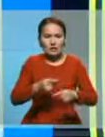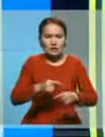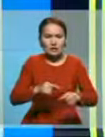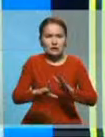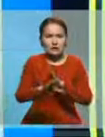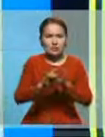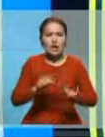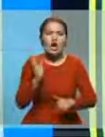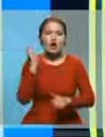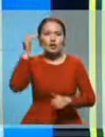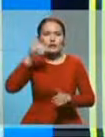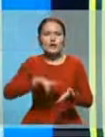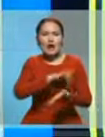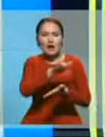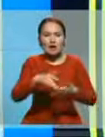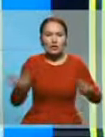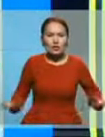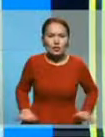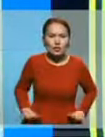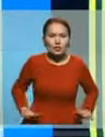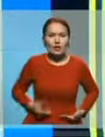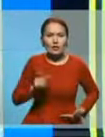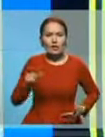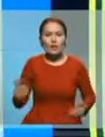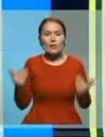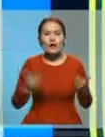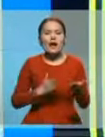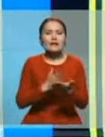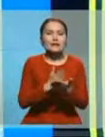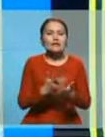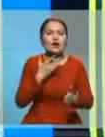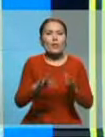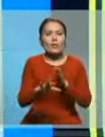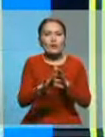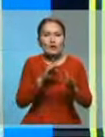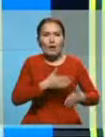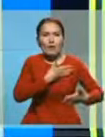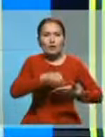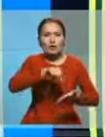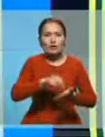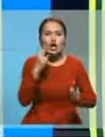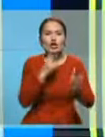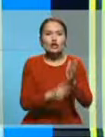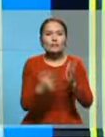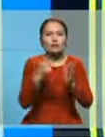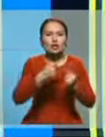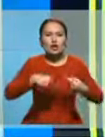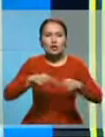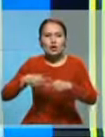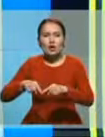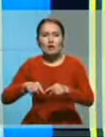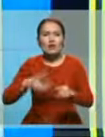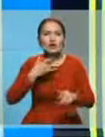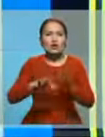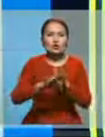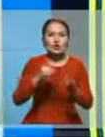Түркістан қаласының тұрғындары бүгінгі саяси науқанға белсенді қатысып отыр. Көне шаһарда 73 сайлау учаскесі орналасқан, ол жерлерде